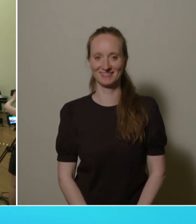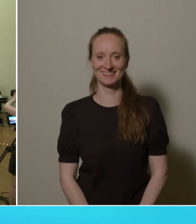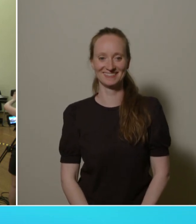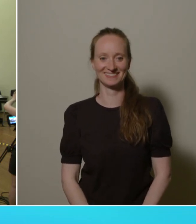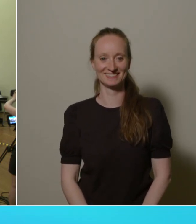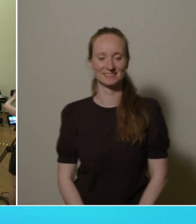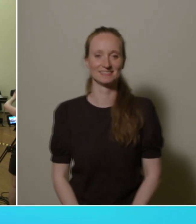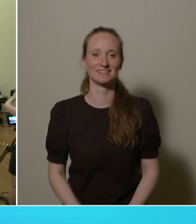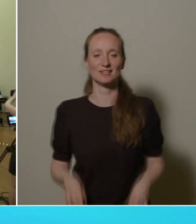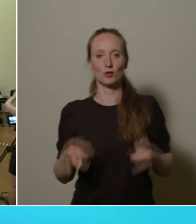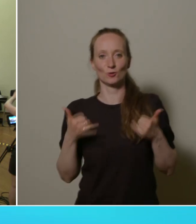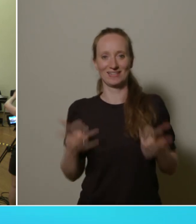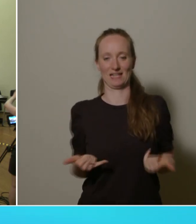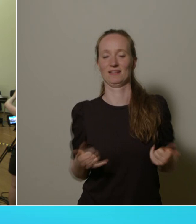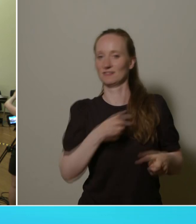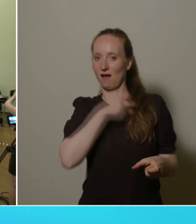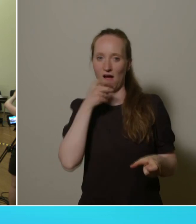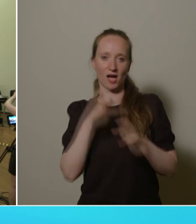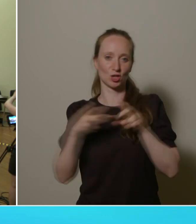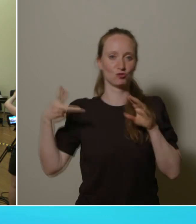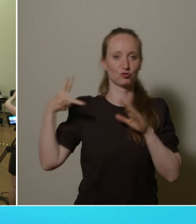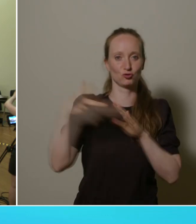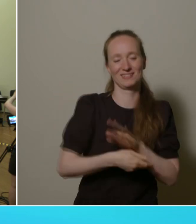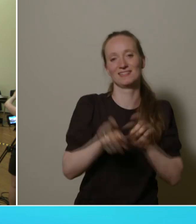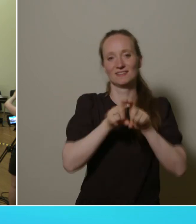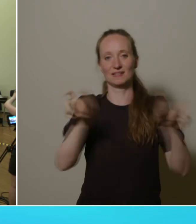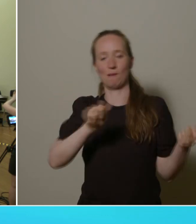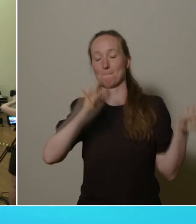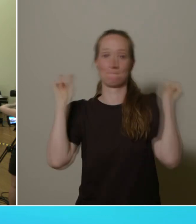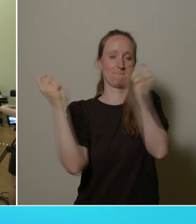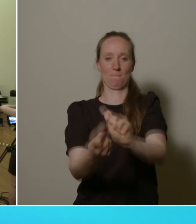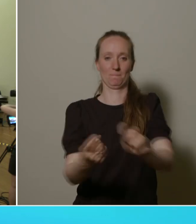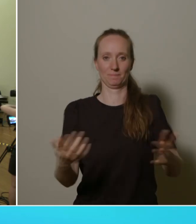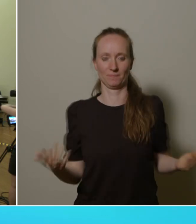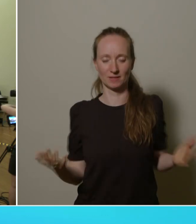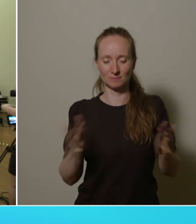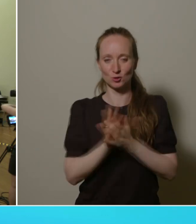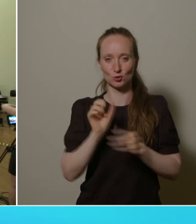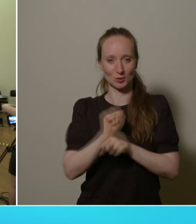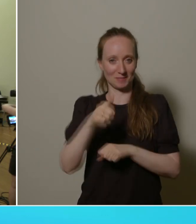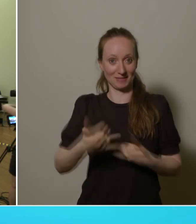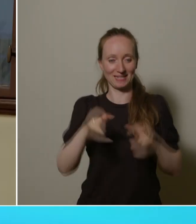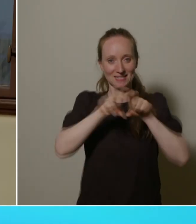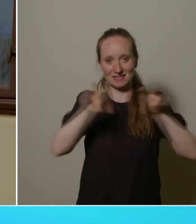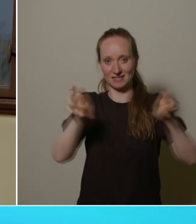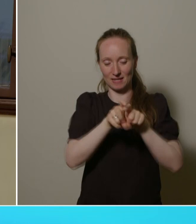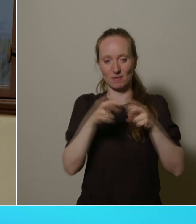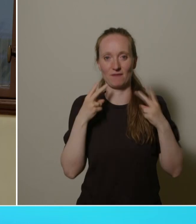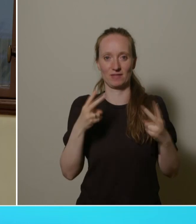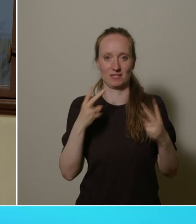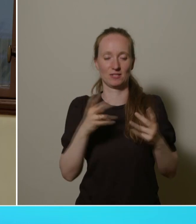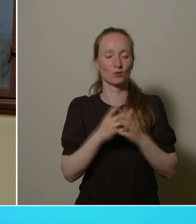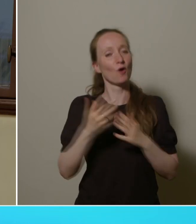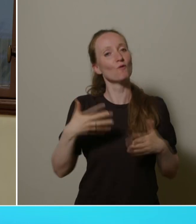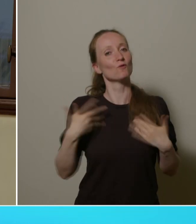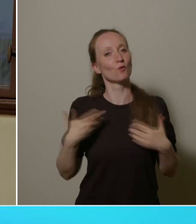So, das wird jetzt ein harter Cut, liebe Kolleginnen und Kollegen, aber ein nicht minder wichtiges Thema. Und ich freue mich, dass wir dem Beschluss heute